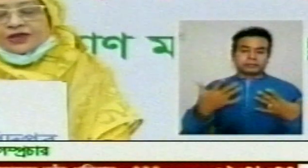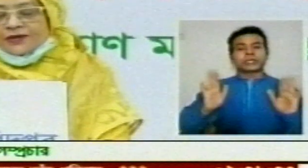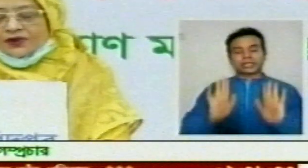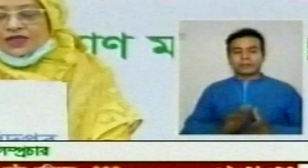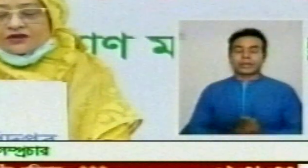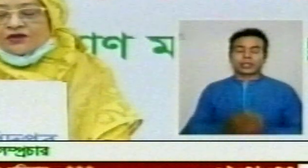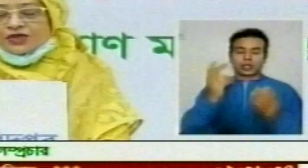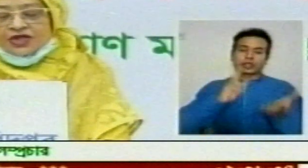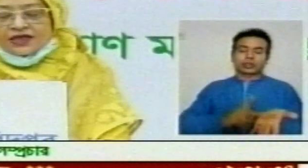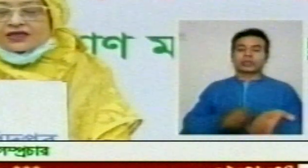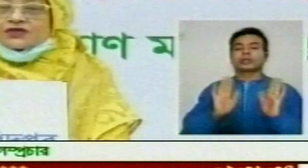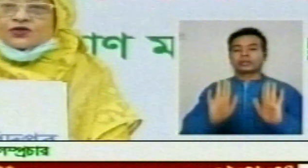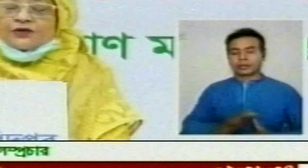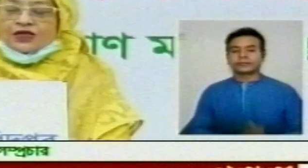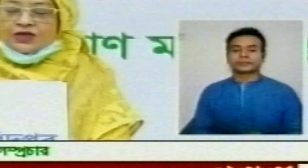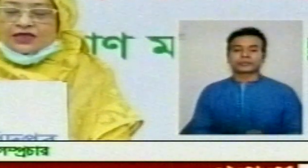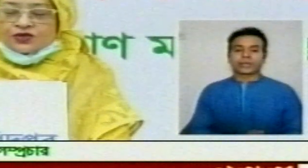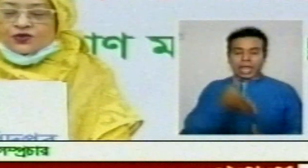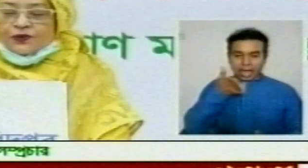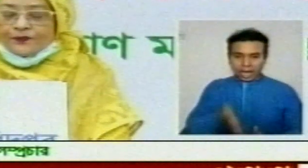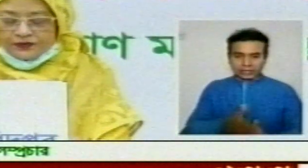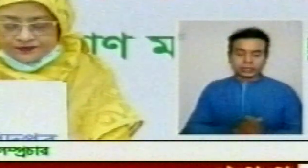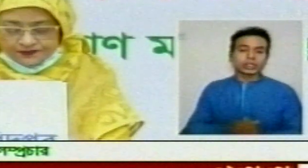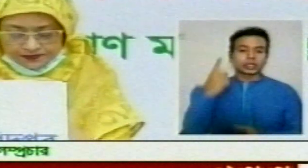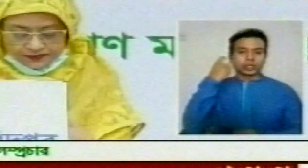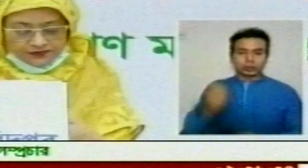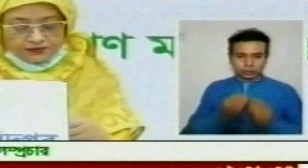স্বাস্থ্যকেও আমাদের ভালো রাখতে হবে শারীরিক স্বাস্থ্যকে ভালো রাখার জন্য।